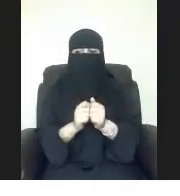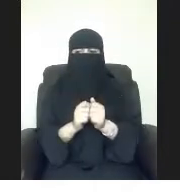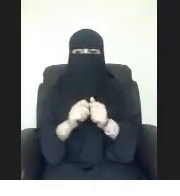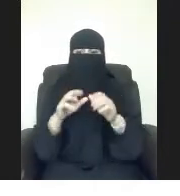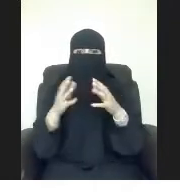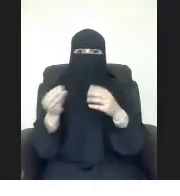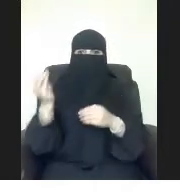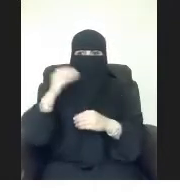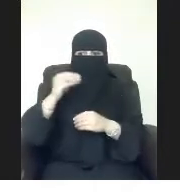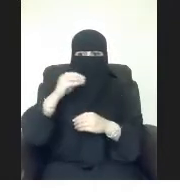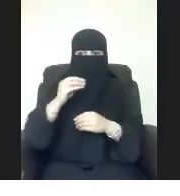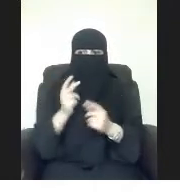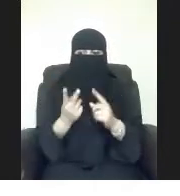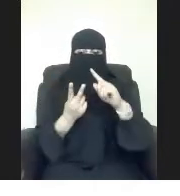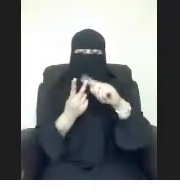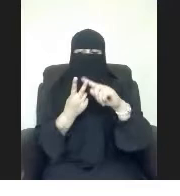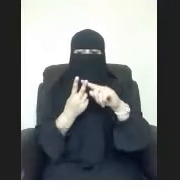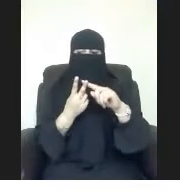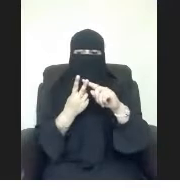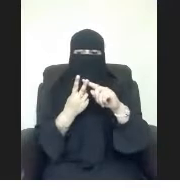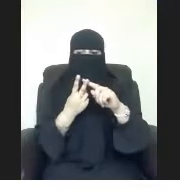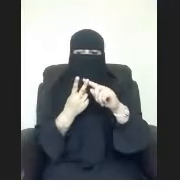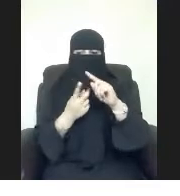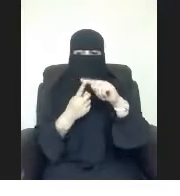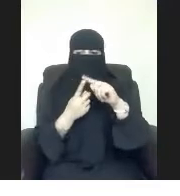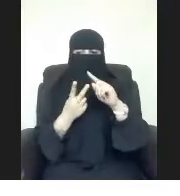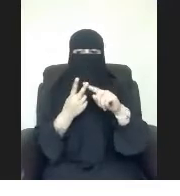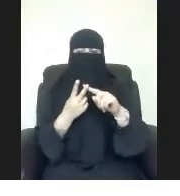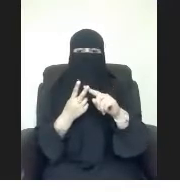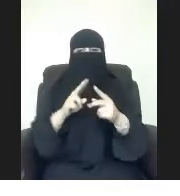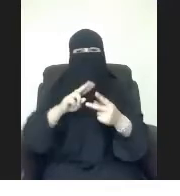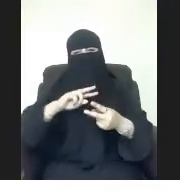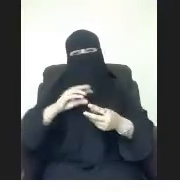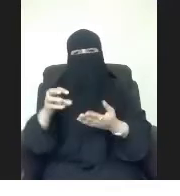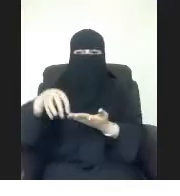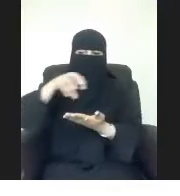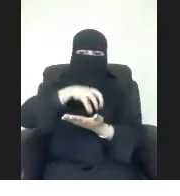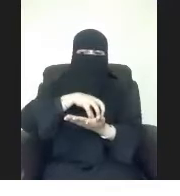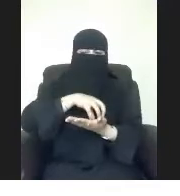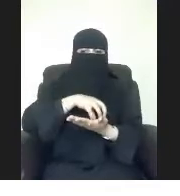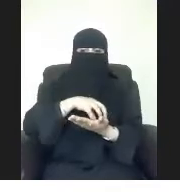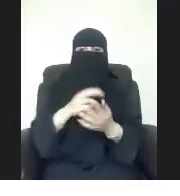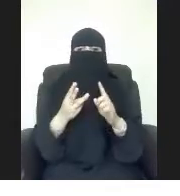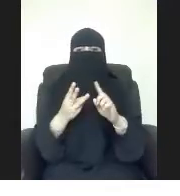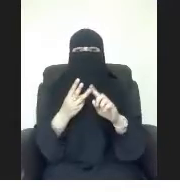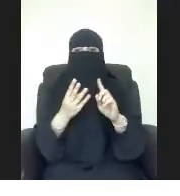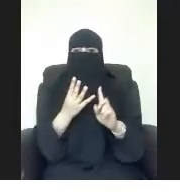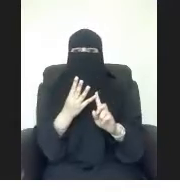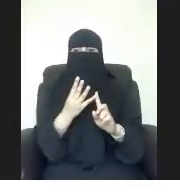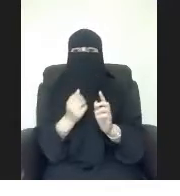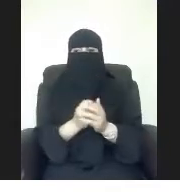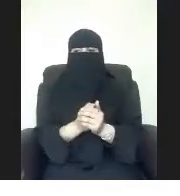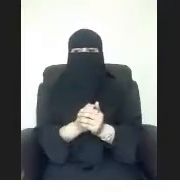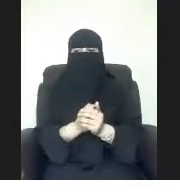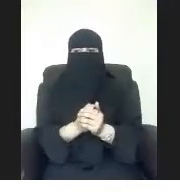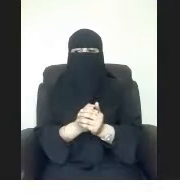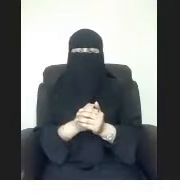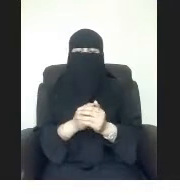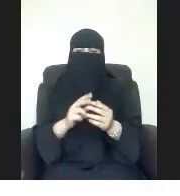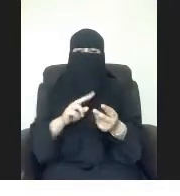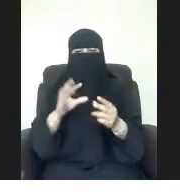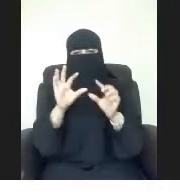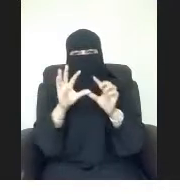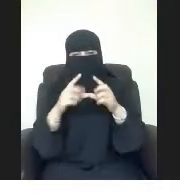مودل، والنموذج المعزز أو المكثف انريشت فيرتشوال مودل. باختصار شديد، في نماذج